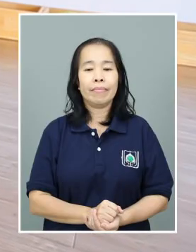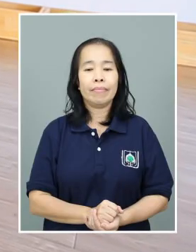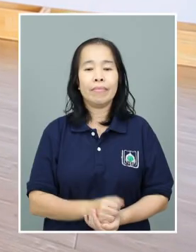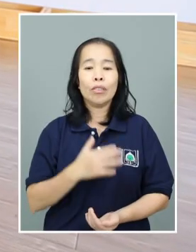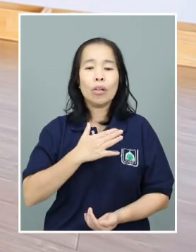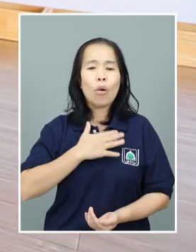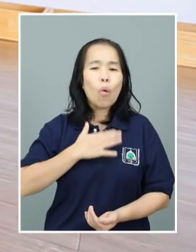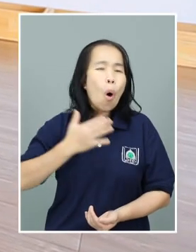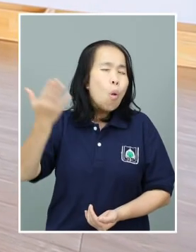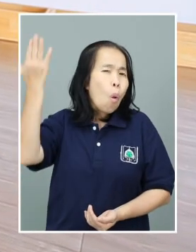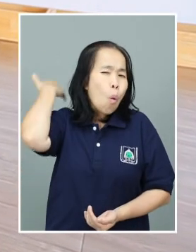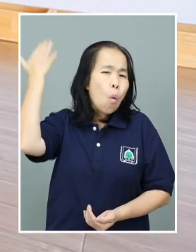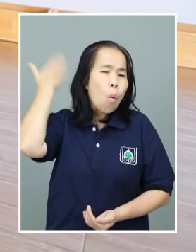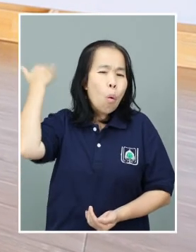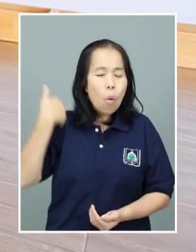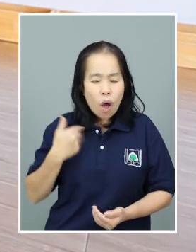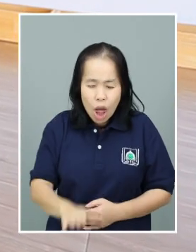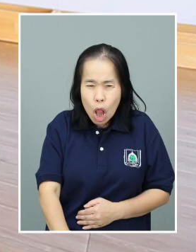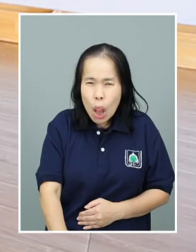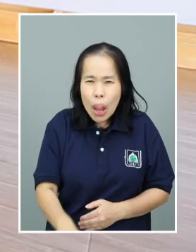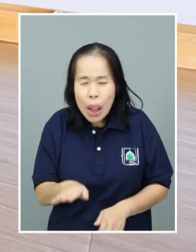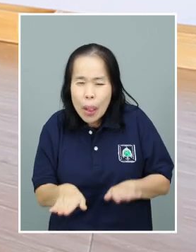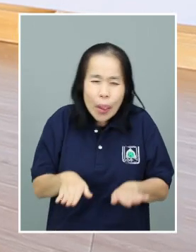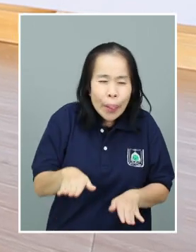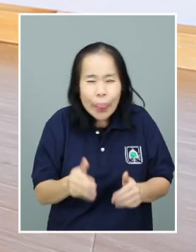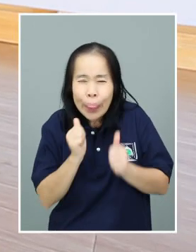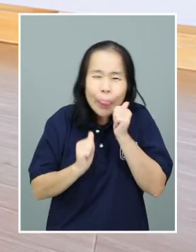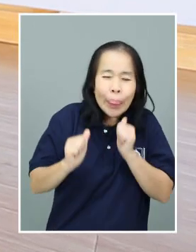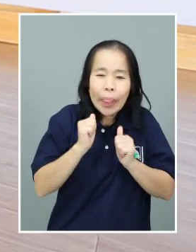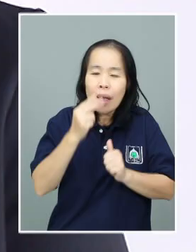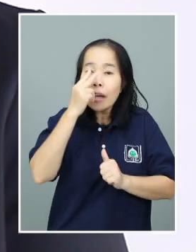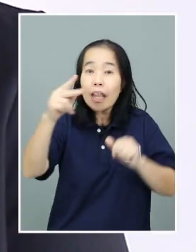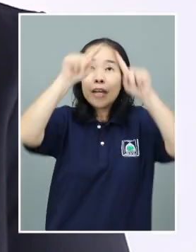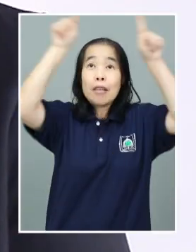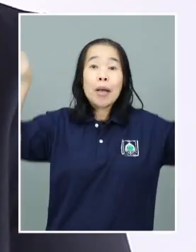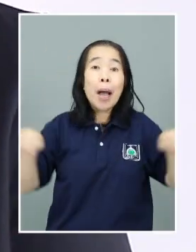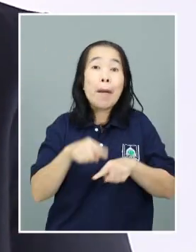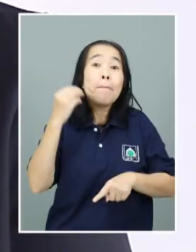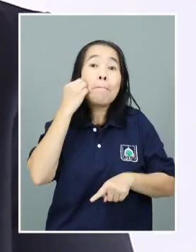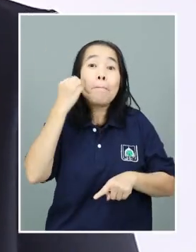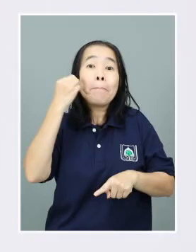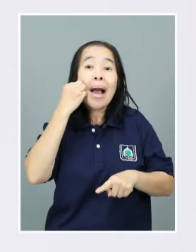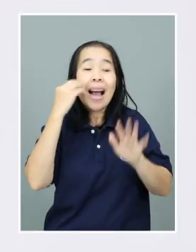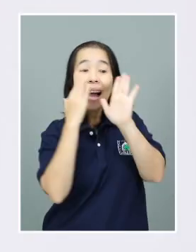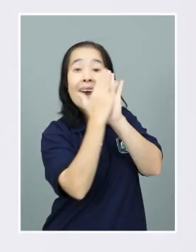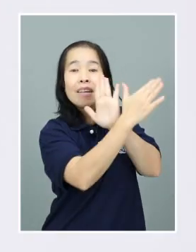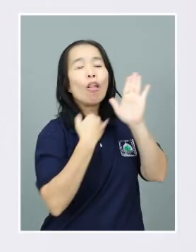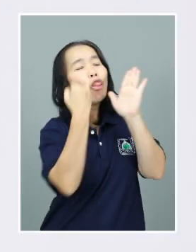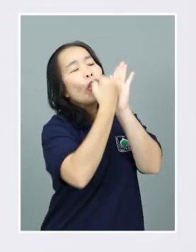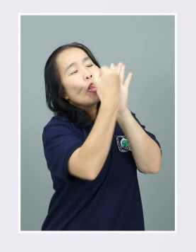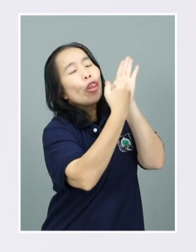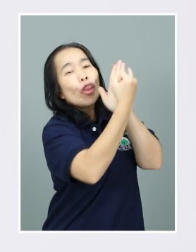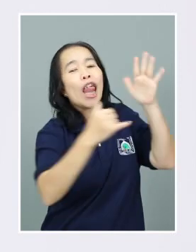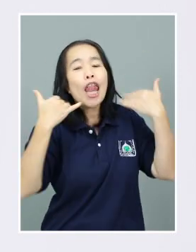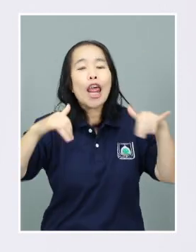แต่สมัยตอนเดินต่อแตะเลยค่ะแล้วก็วาดกำแพงเพื่อนบ้านนะคะแล้วคืออย่างนี้ก็เลยเ